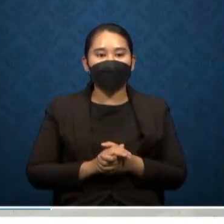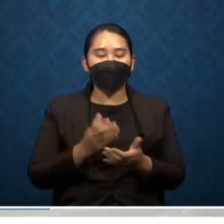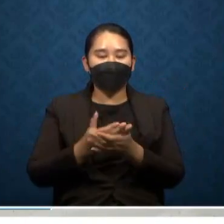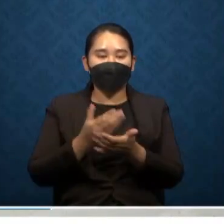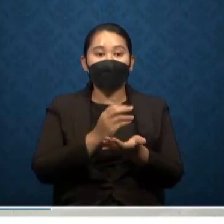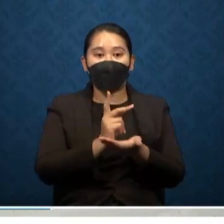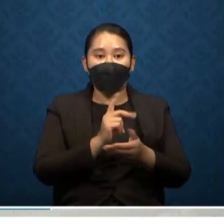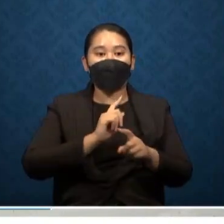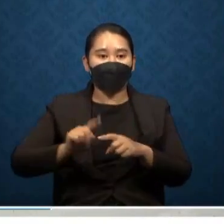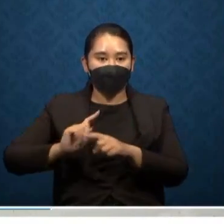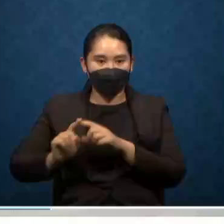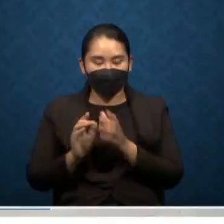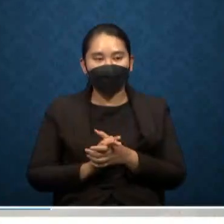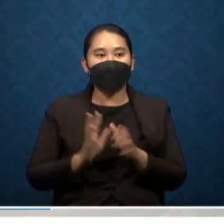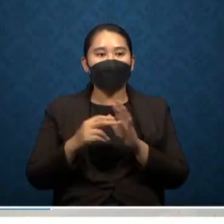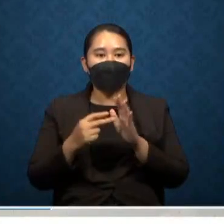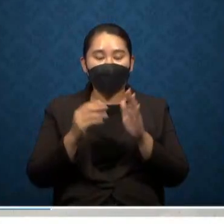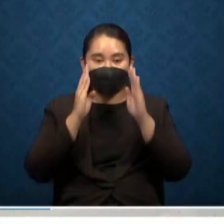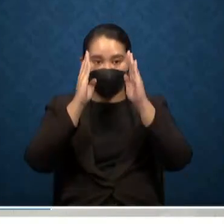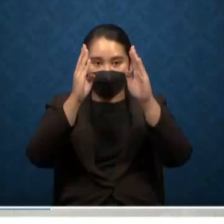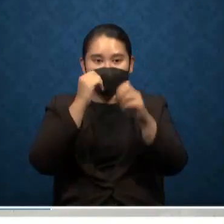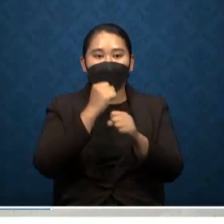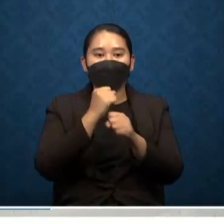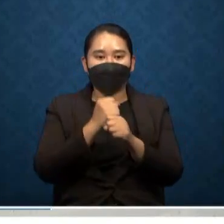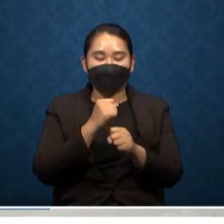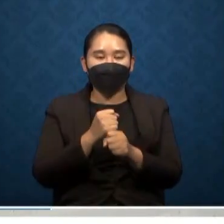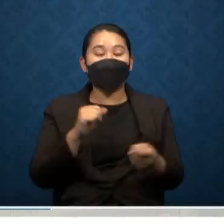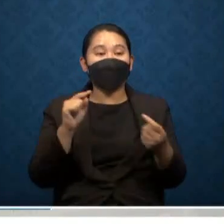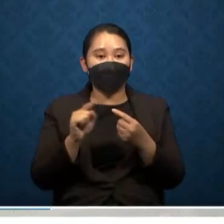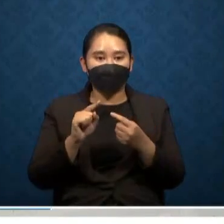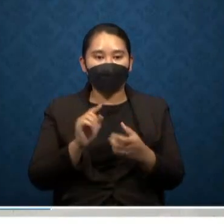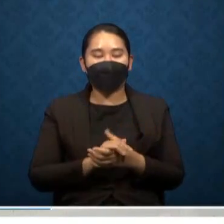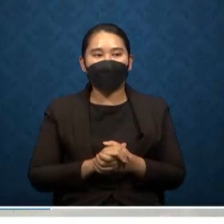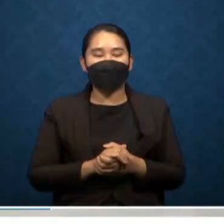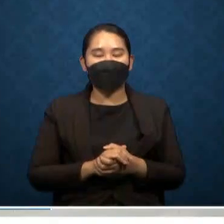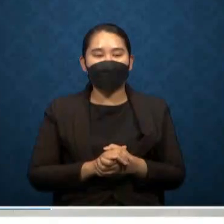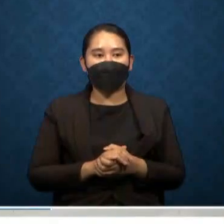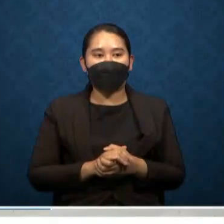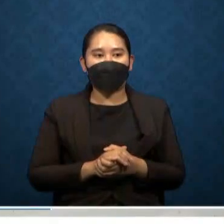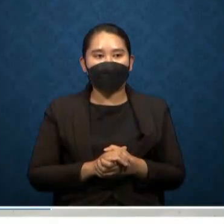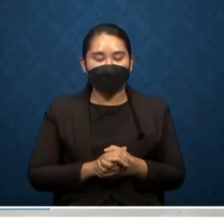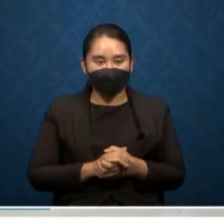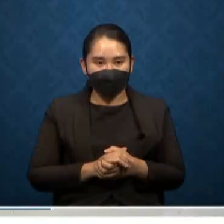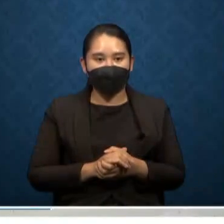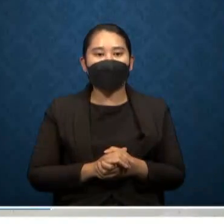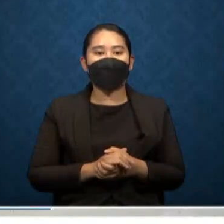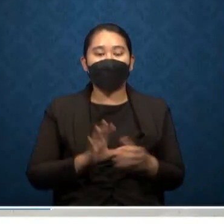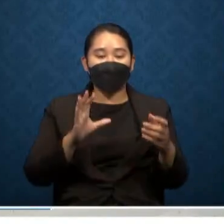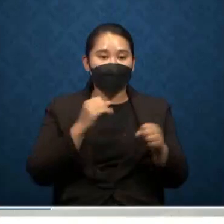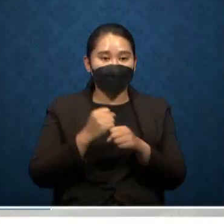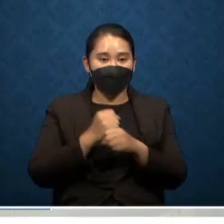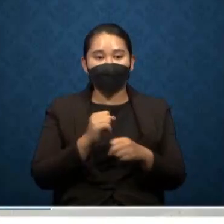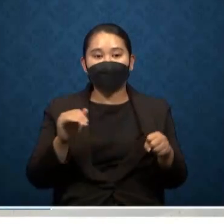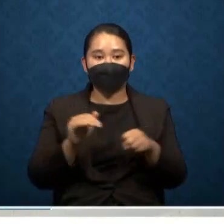กู้นั้นก็เราก็จะมุ่งไปในเรื่องของการทำในเรื่องของ green bond หรือ green investment พวกนี้ให้มากขึ้นนะครับ